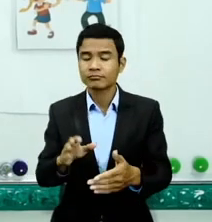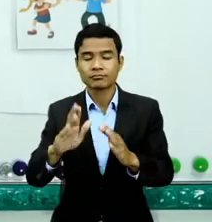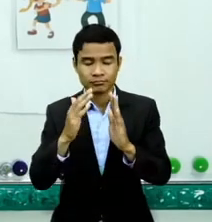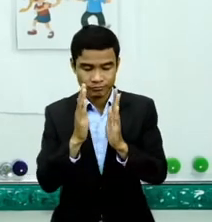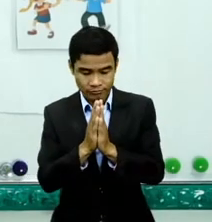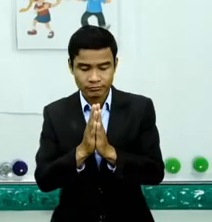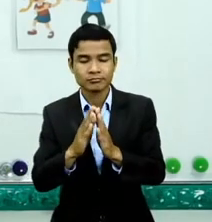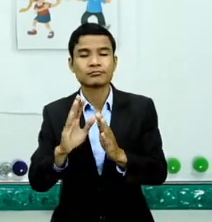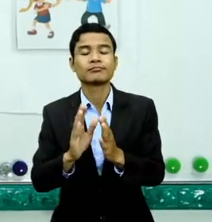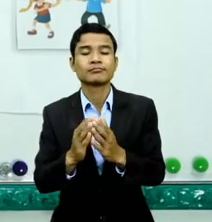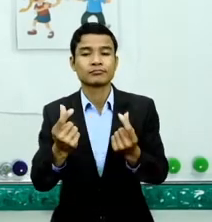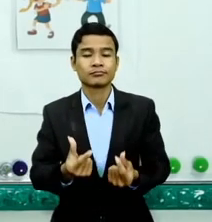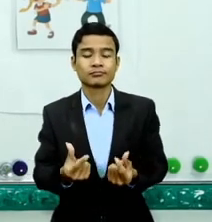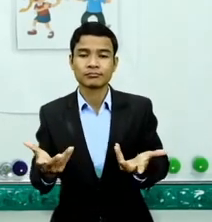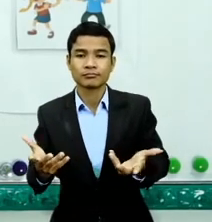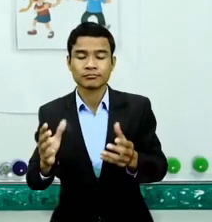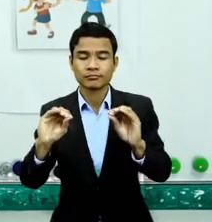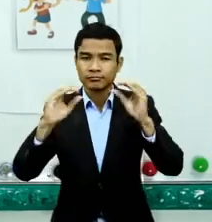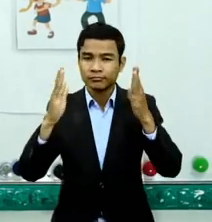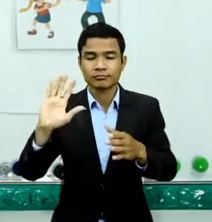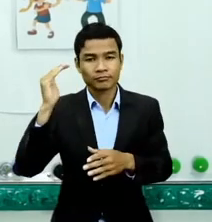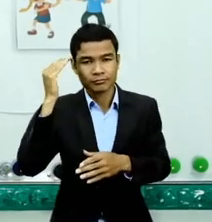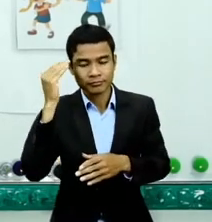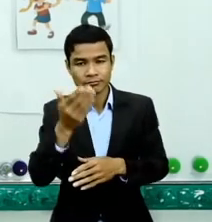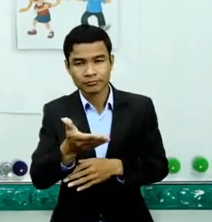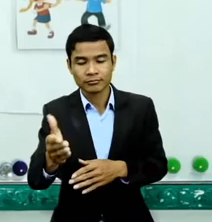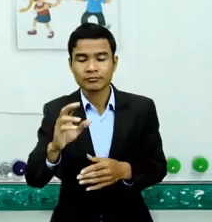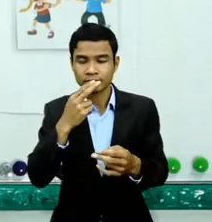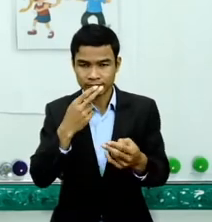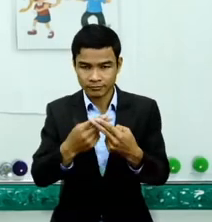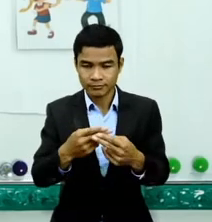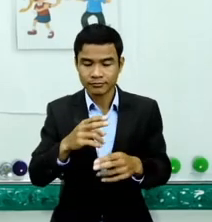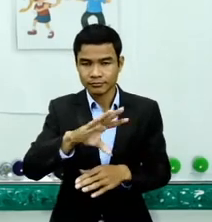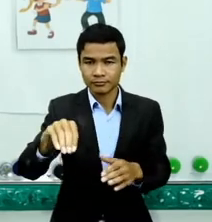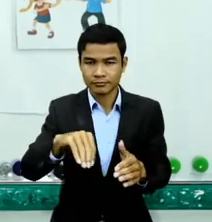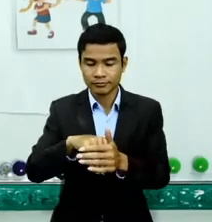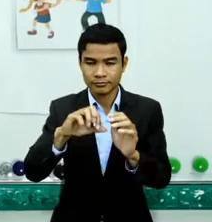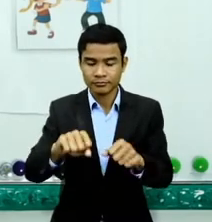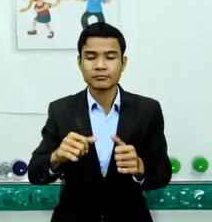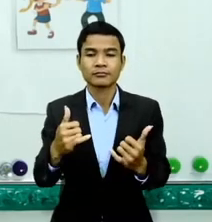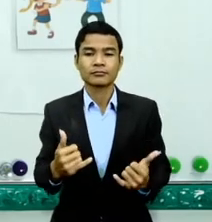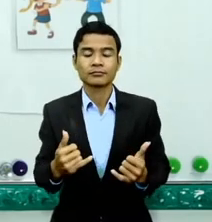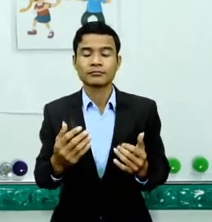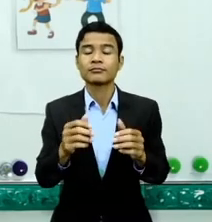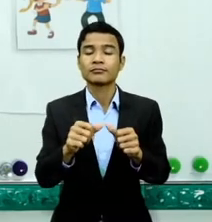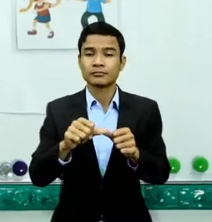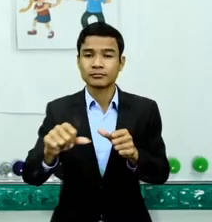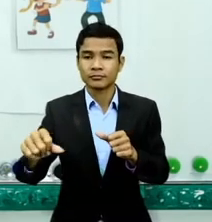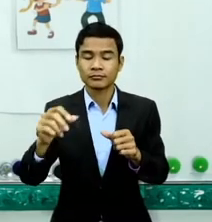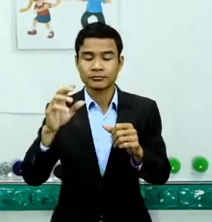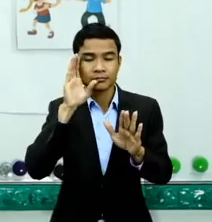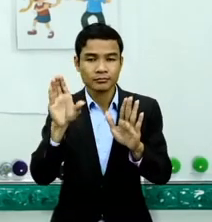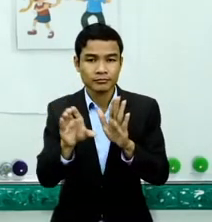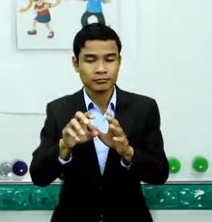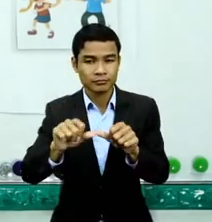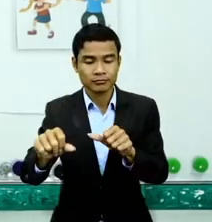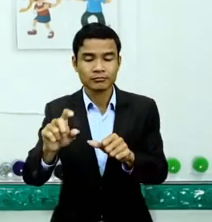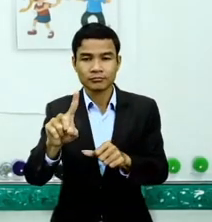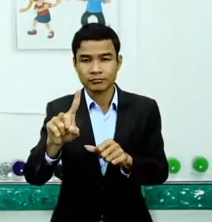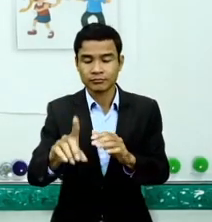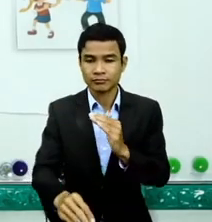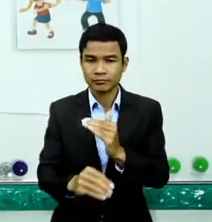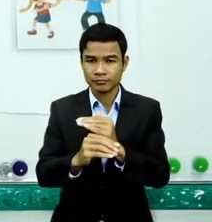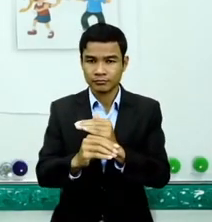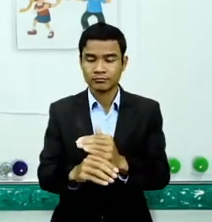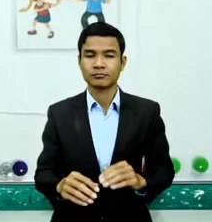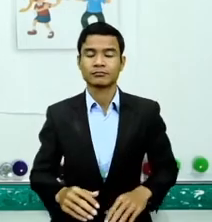con nè nè cứ sinh cầm là con từng ăn nếp bàn chua rôm chua lá cứ cục nè nè tại lên nếp dương bàn to từ mở rụp hiệp rồi bỏ dương từ tiết